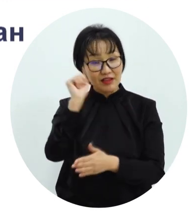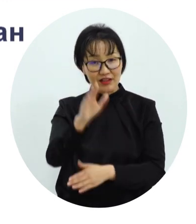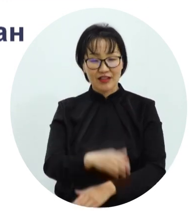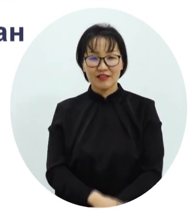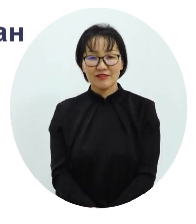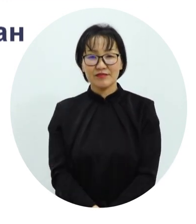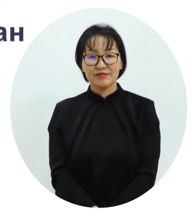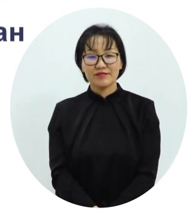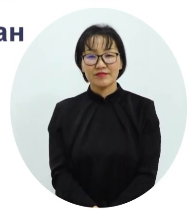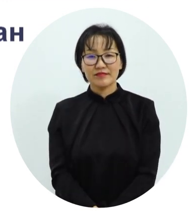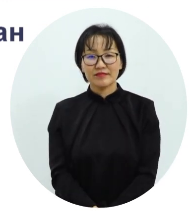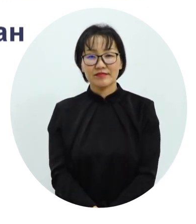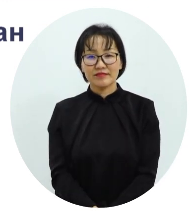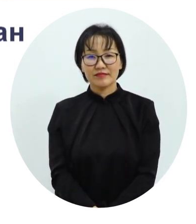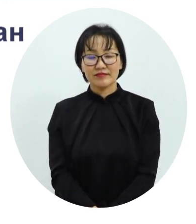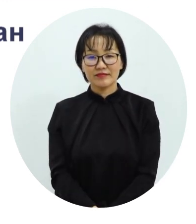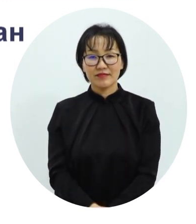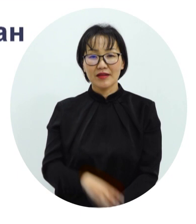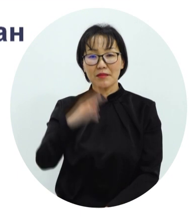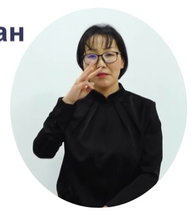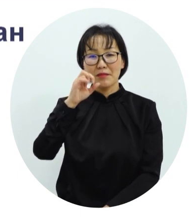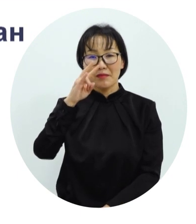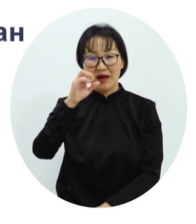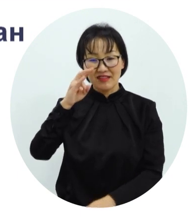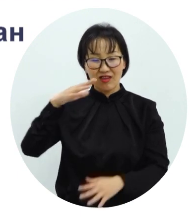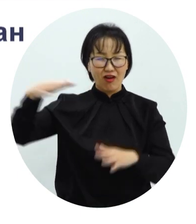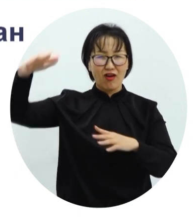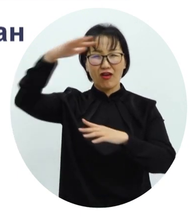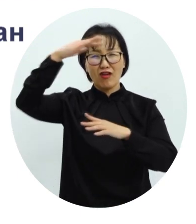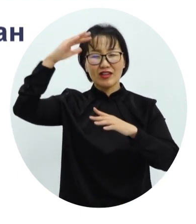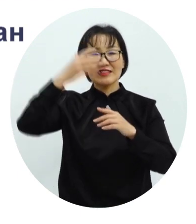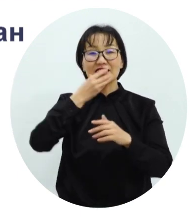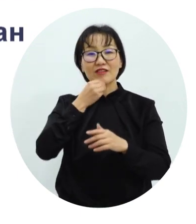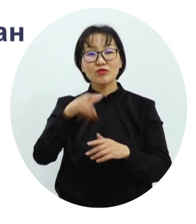Үнээр татах сайхан, мананд ороолгон сух сайхан.